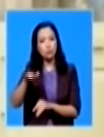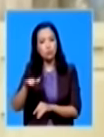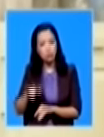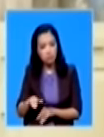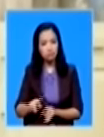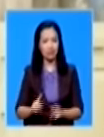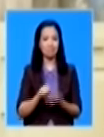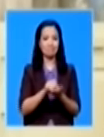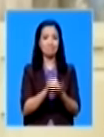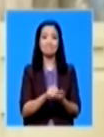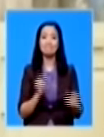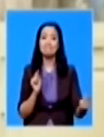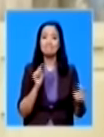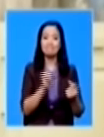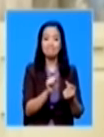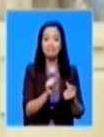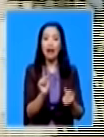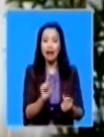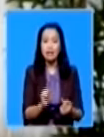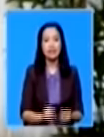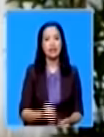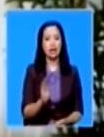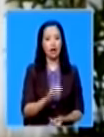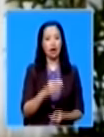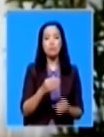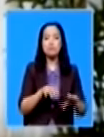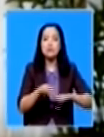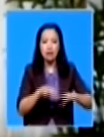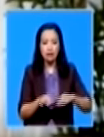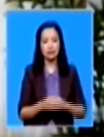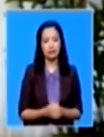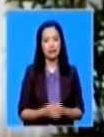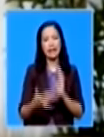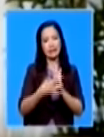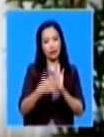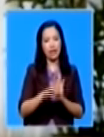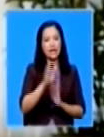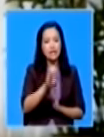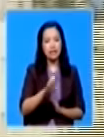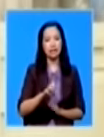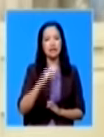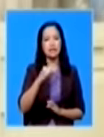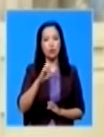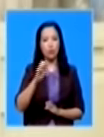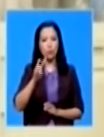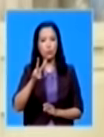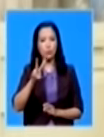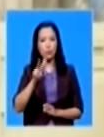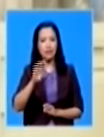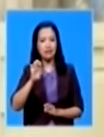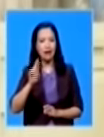ป็นเขาเรียกว่าอะไร e-government นะในทางอิเล็กทรอนิกส์เนี่ยการให้บริการนะมันก็ไป